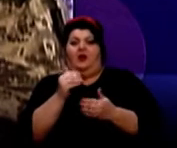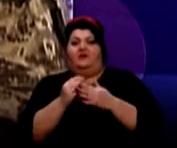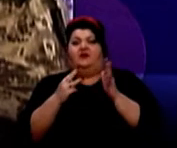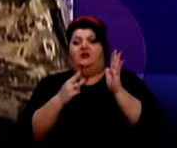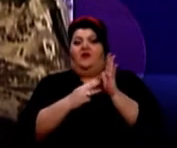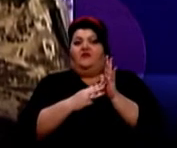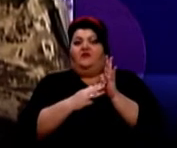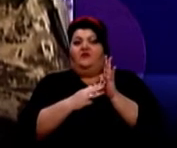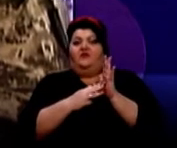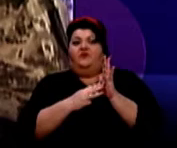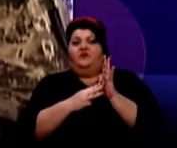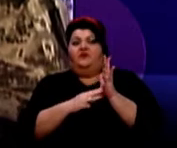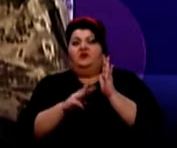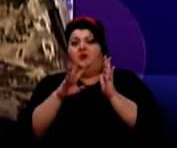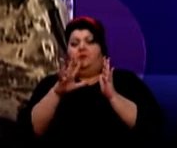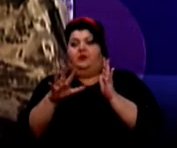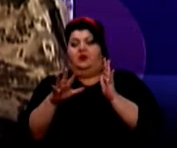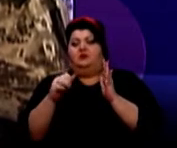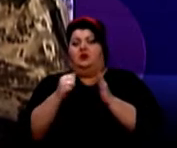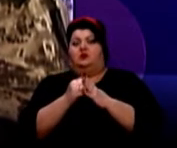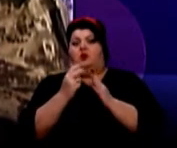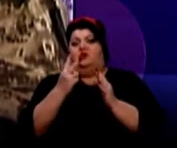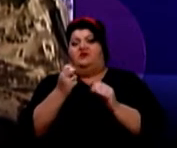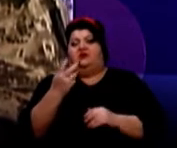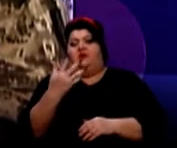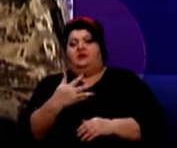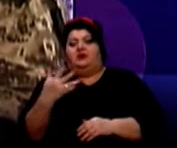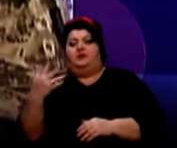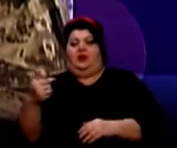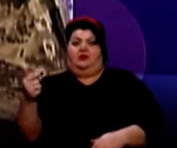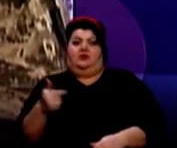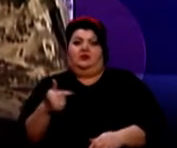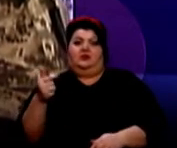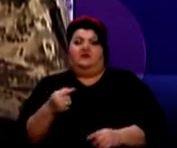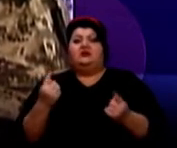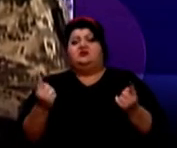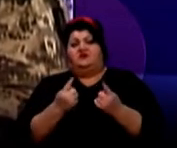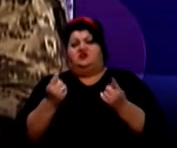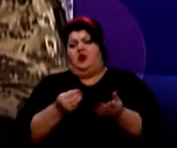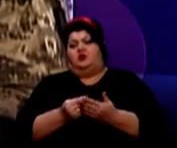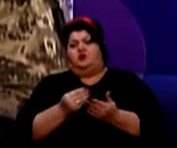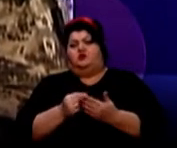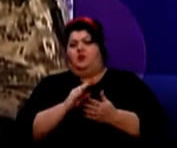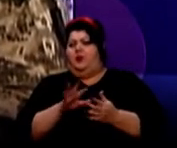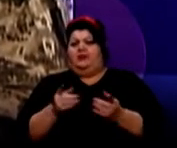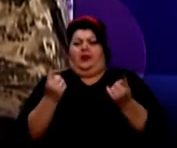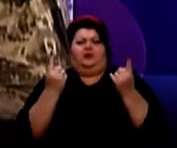85 до 255 гривень. Це від 1 до 3 неоподаткованих мінімум. Звичайно, суми не